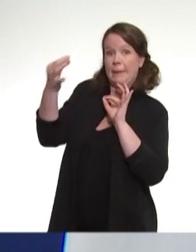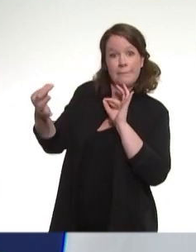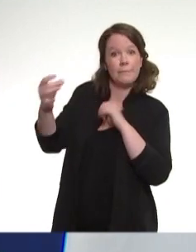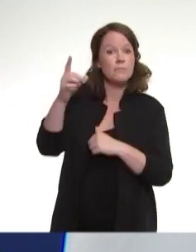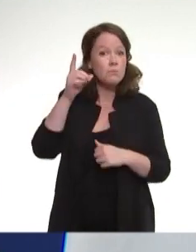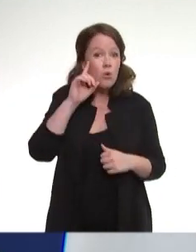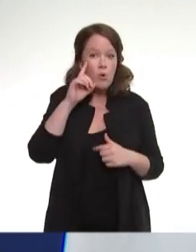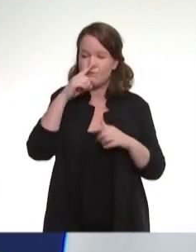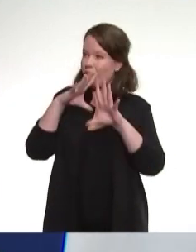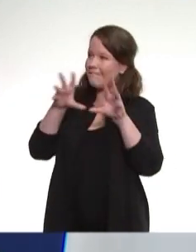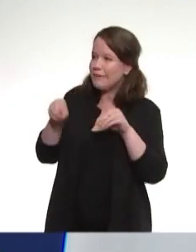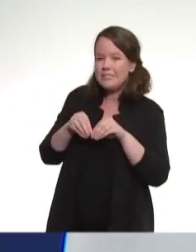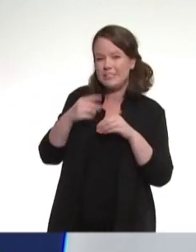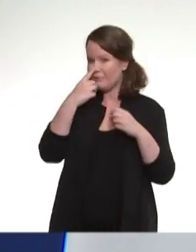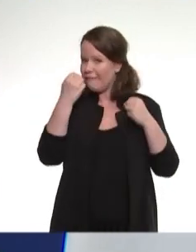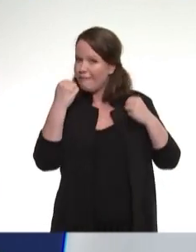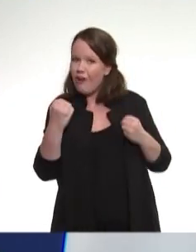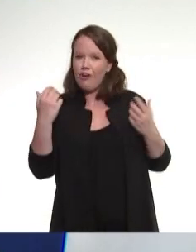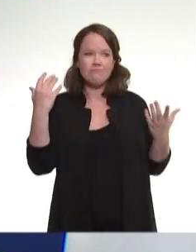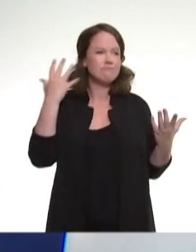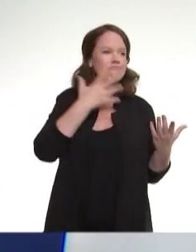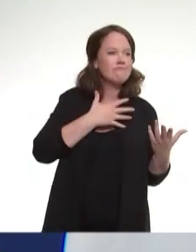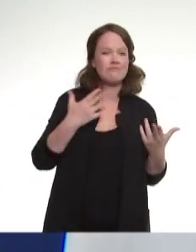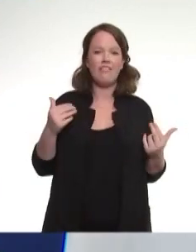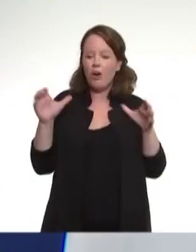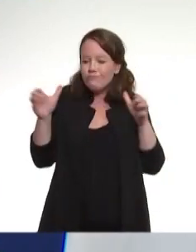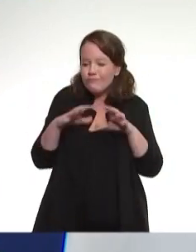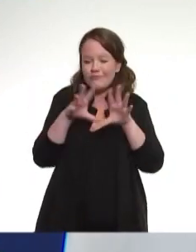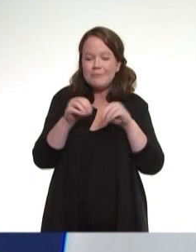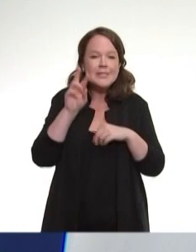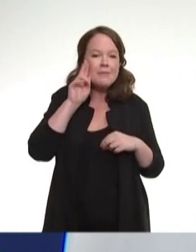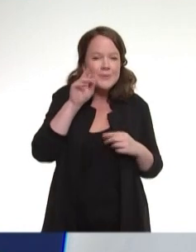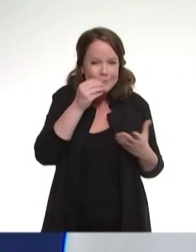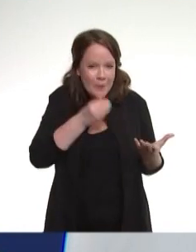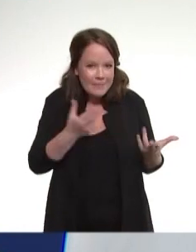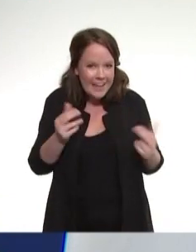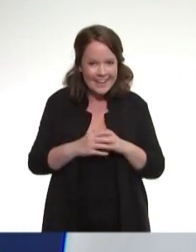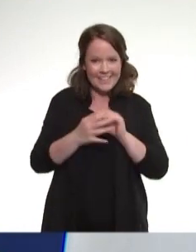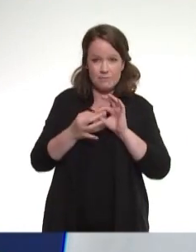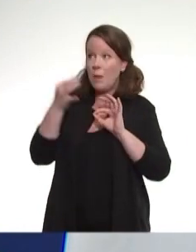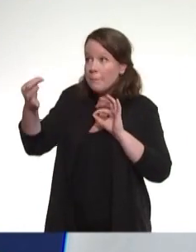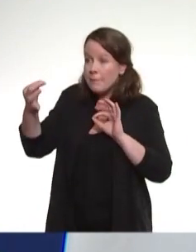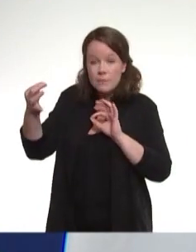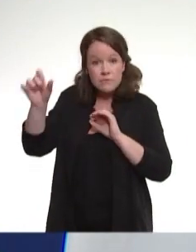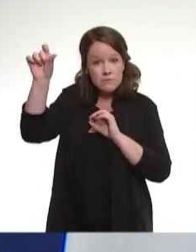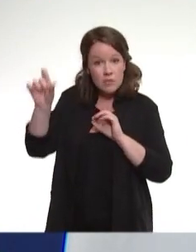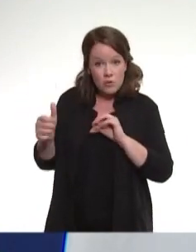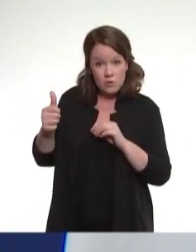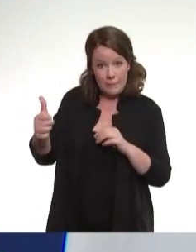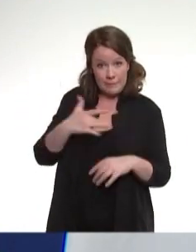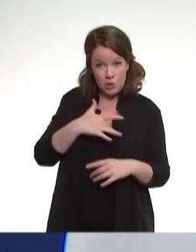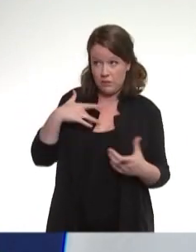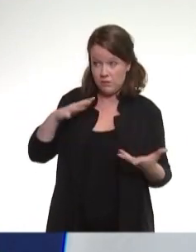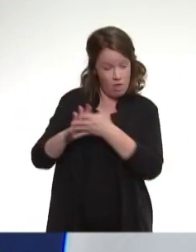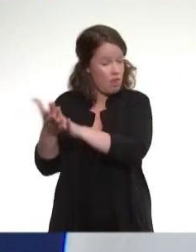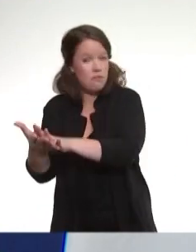encore une fois très fort et penser que ça va bien vous êtes dans votre cocon familial habituels et les conséquences sanitaires sur votre proche elles se font ressentir